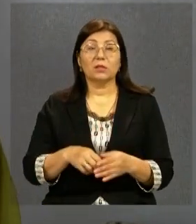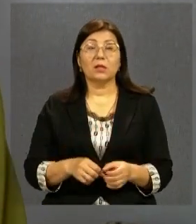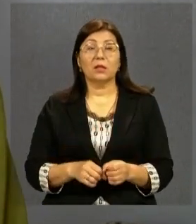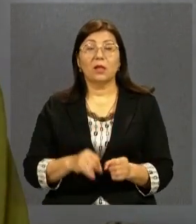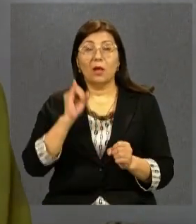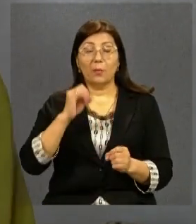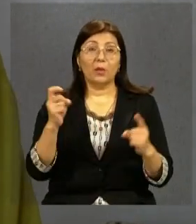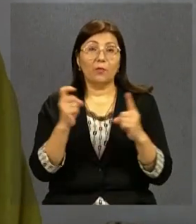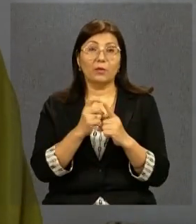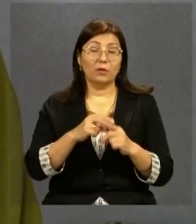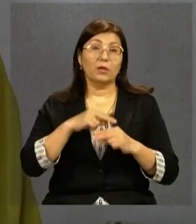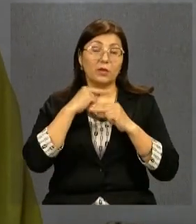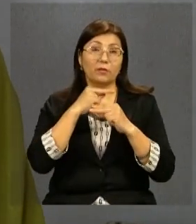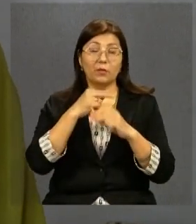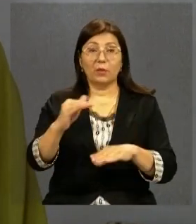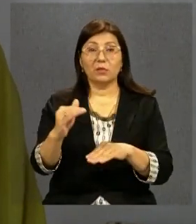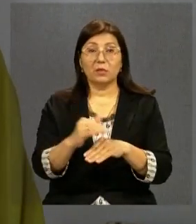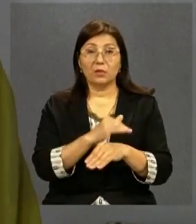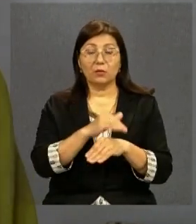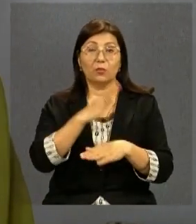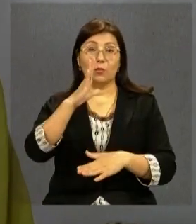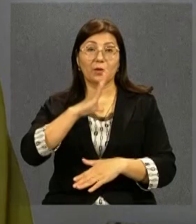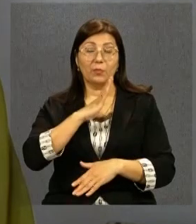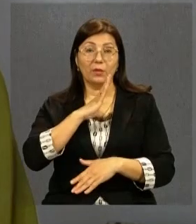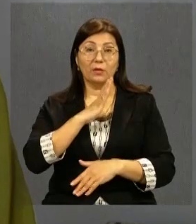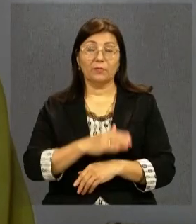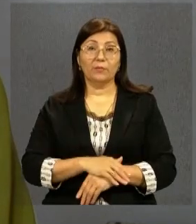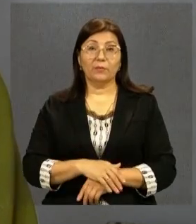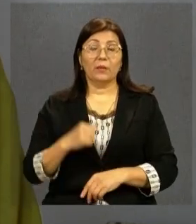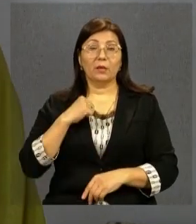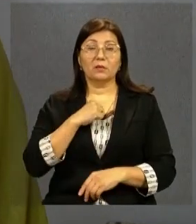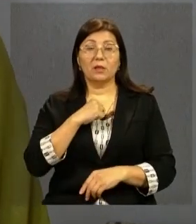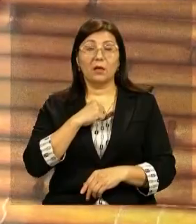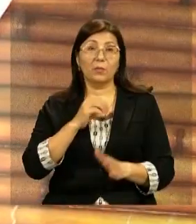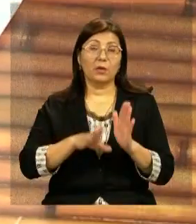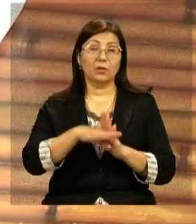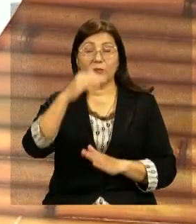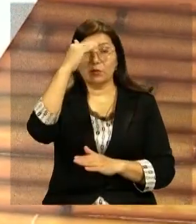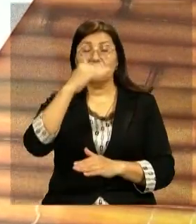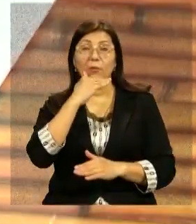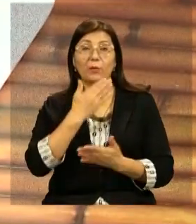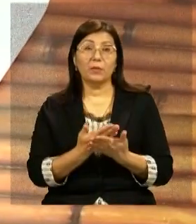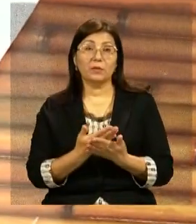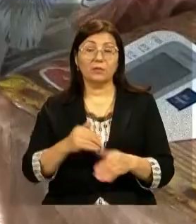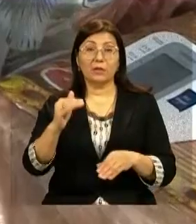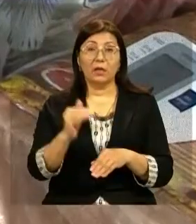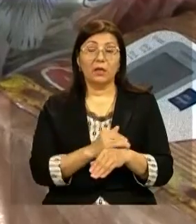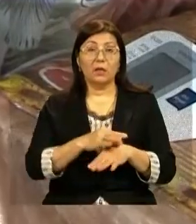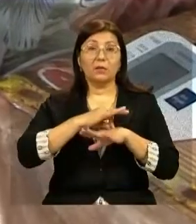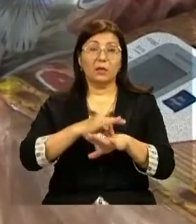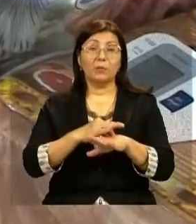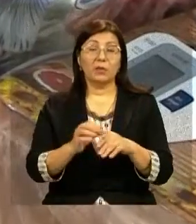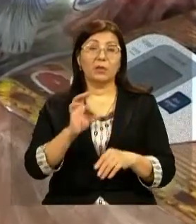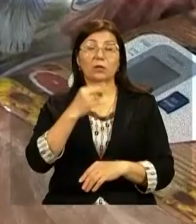Очень внимательный, добрый, вот, самый лучший папа. Доброту и отзывчивость фронтовика отмечает и